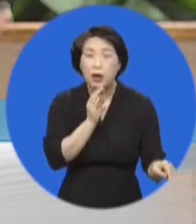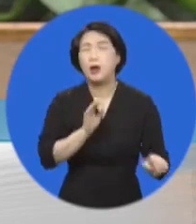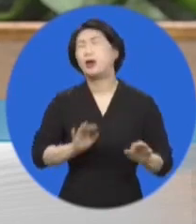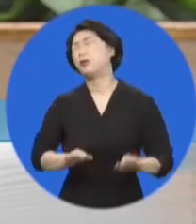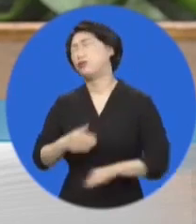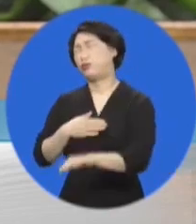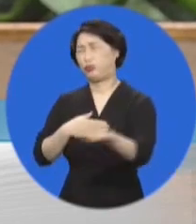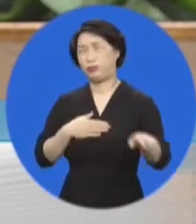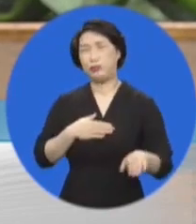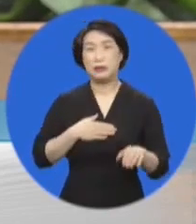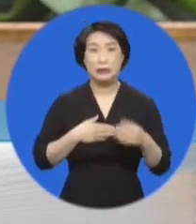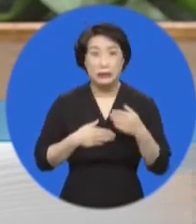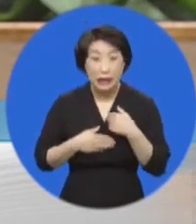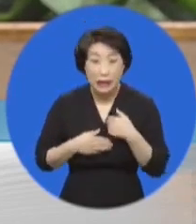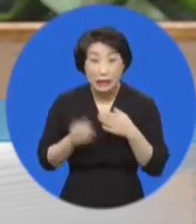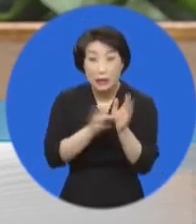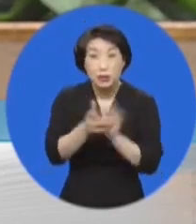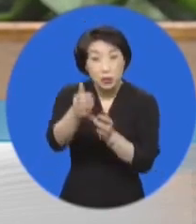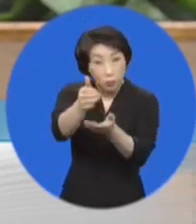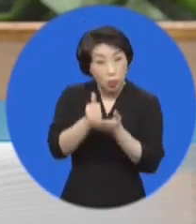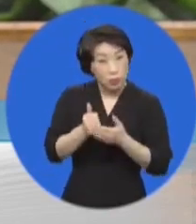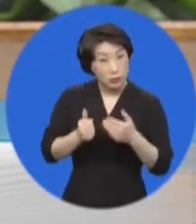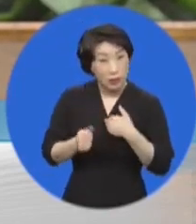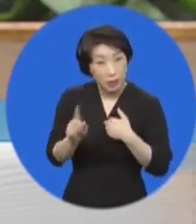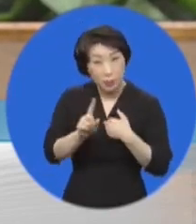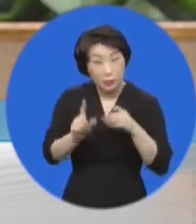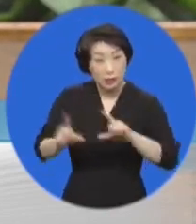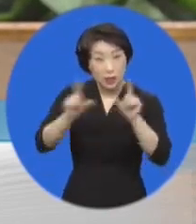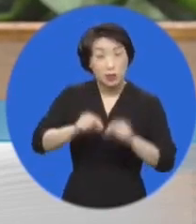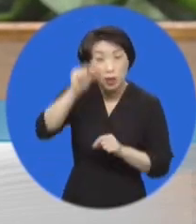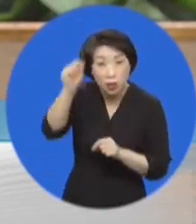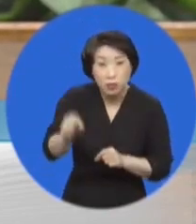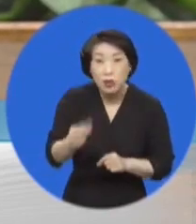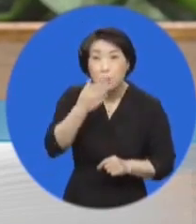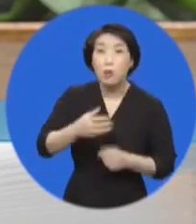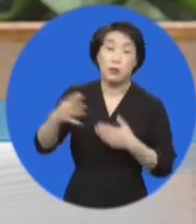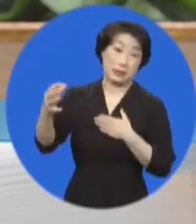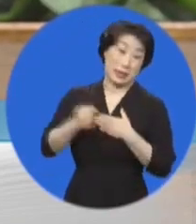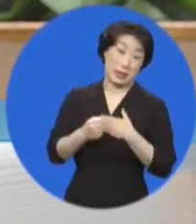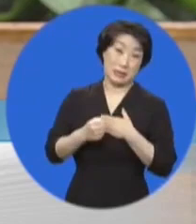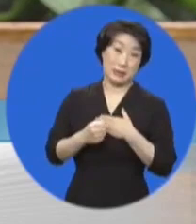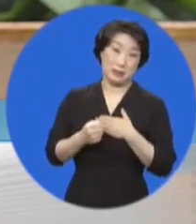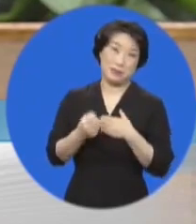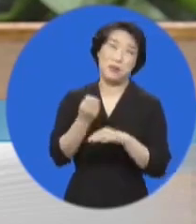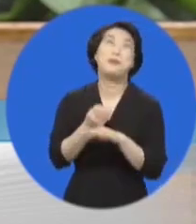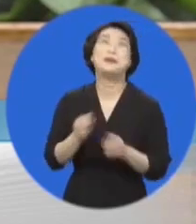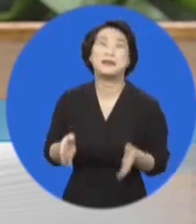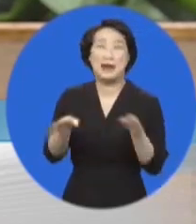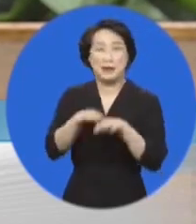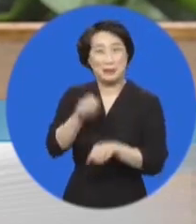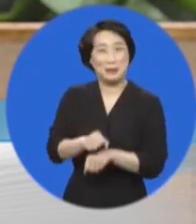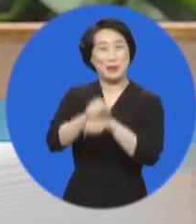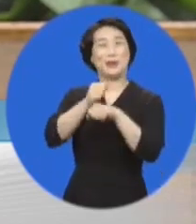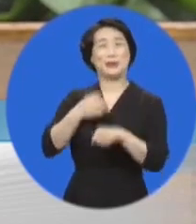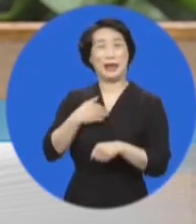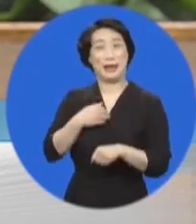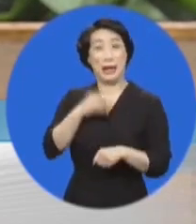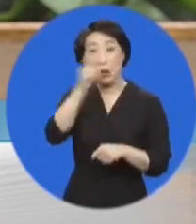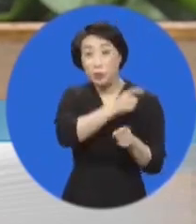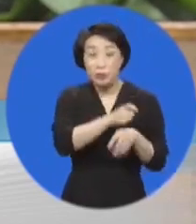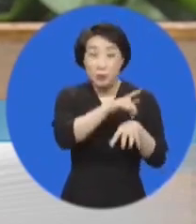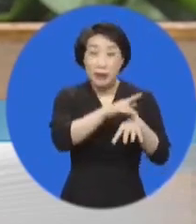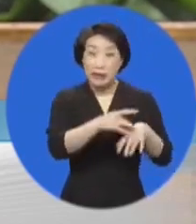우리는 정말로 당신 예수 모셨으면 내가 영원히 사는 보물 창고니 절대 악한 영에게